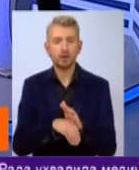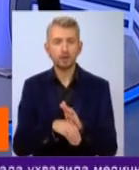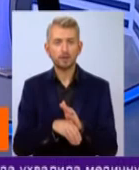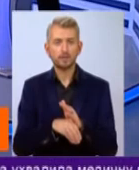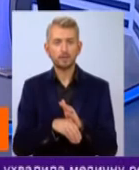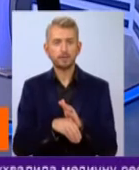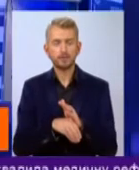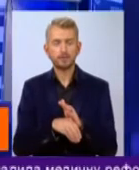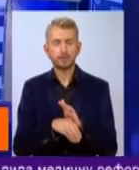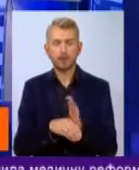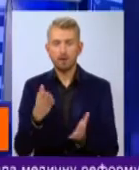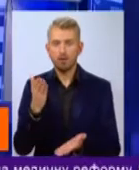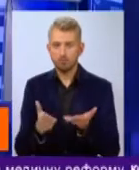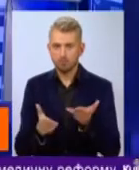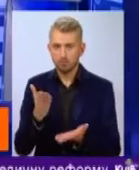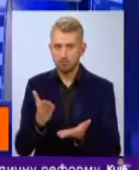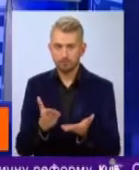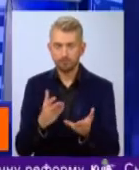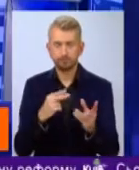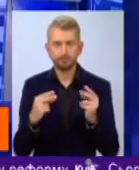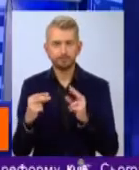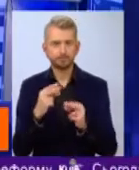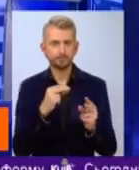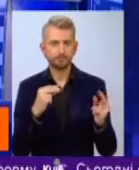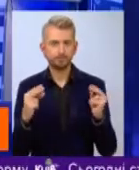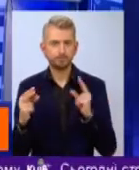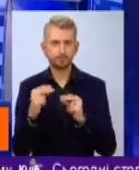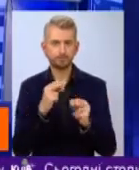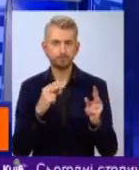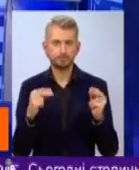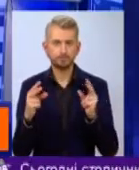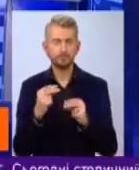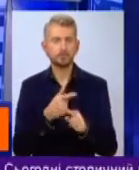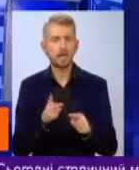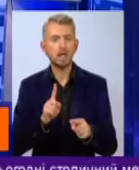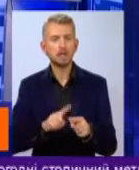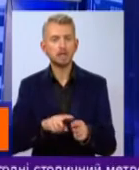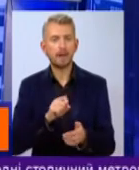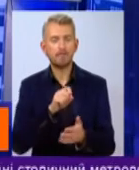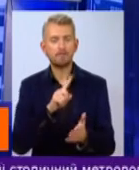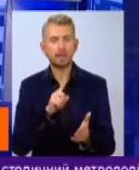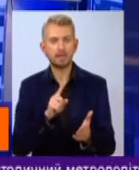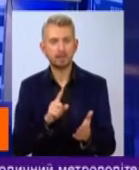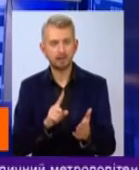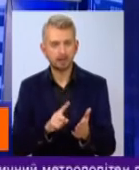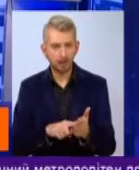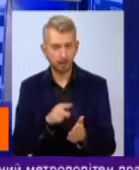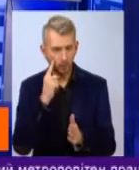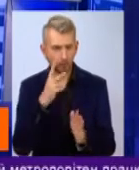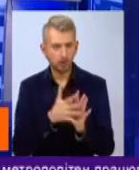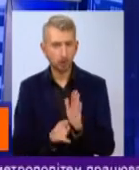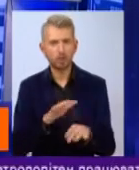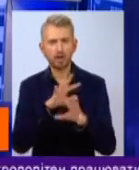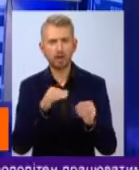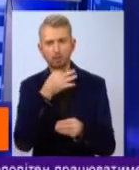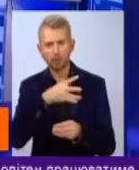бояться, що їх почнуть по-справжньому... Я думаю, ні. Чи їм просто не до цього? Це питання... Ну, ви ж розумієте, що взагалі